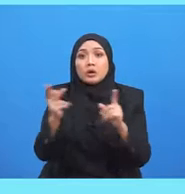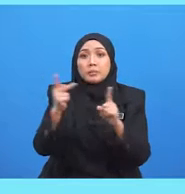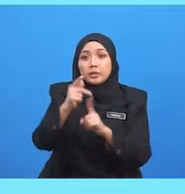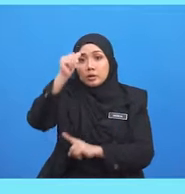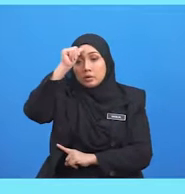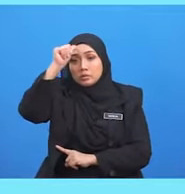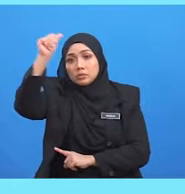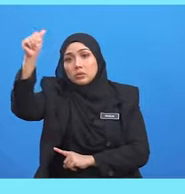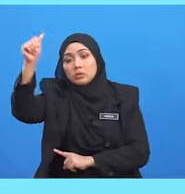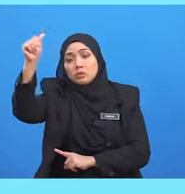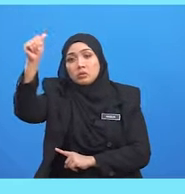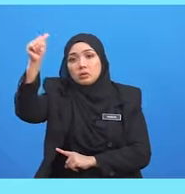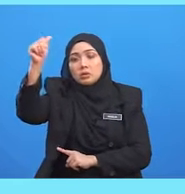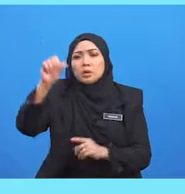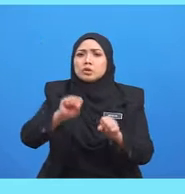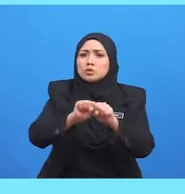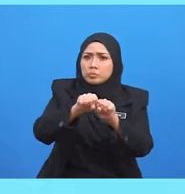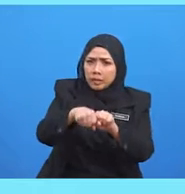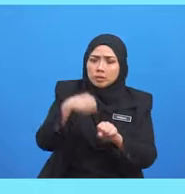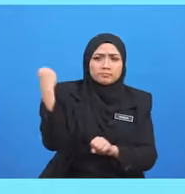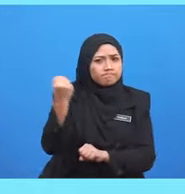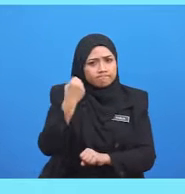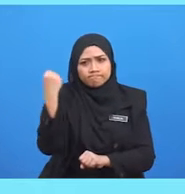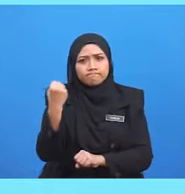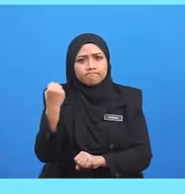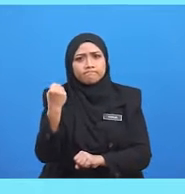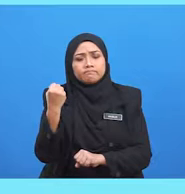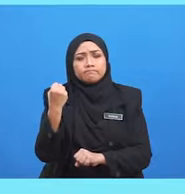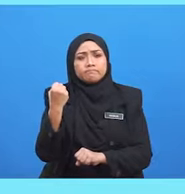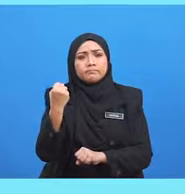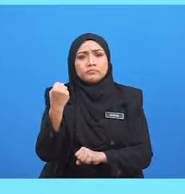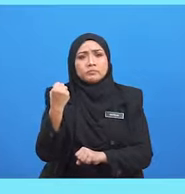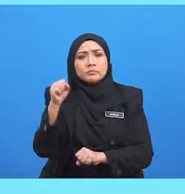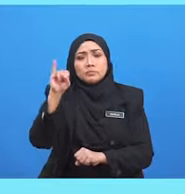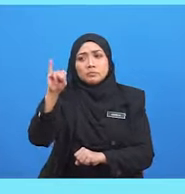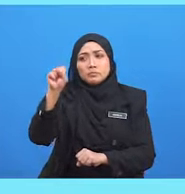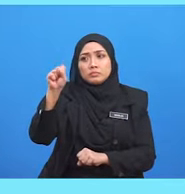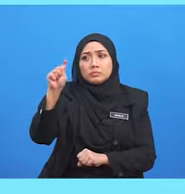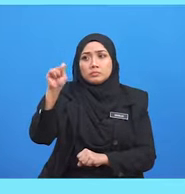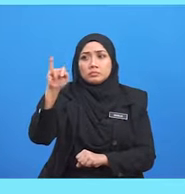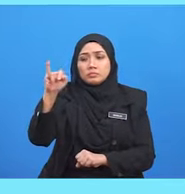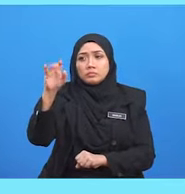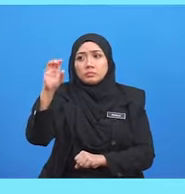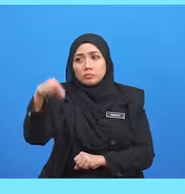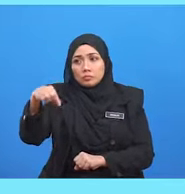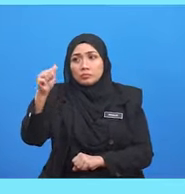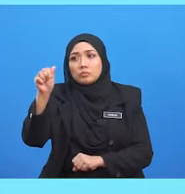Allah Subhanahu Wa Taala agar sentiasa istiqomah di atas agama Islam.